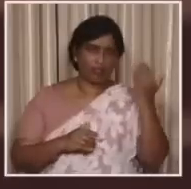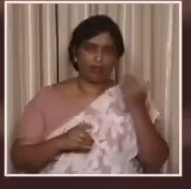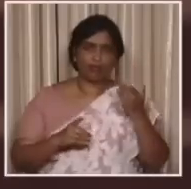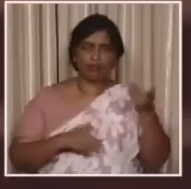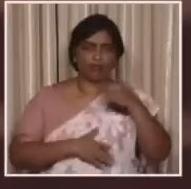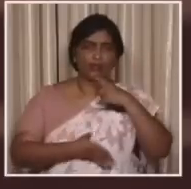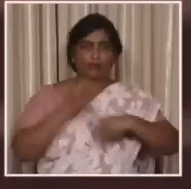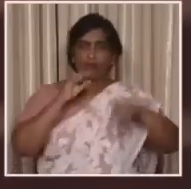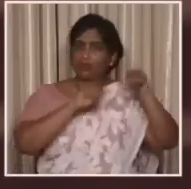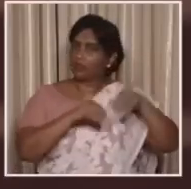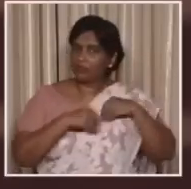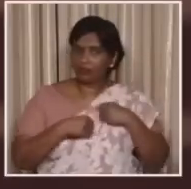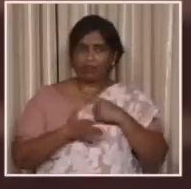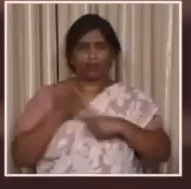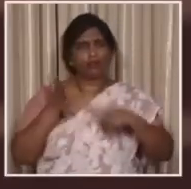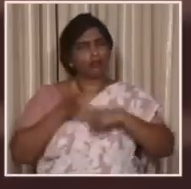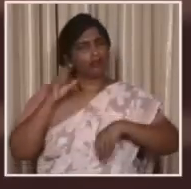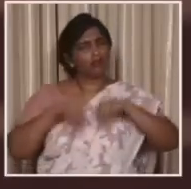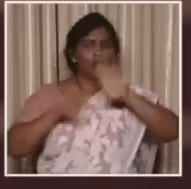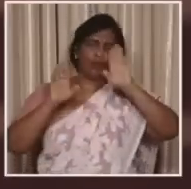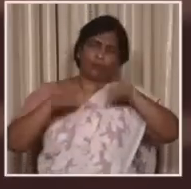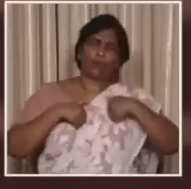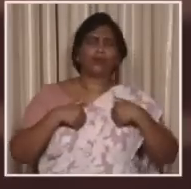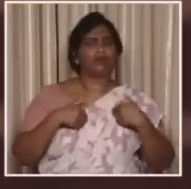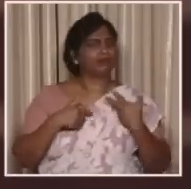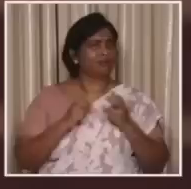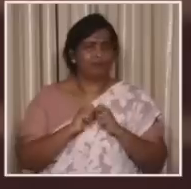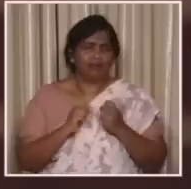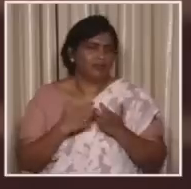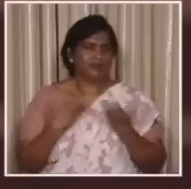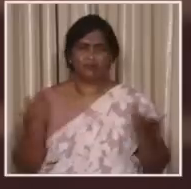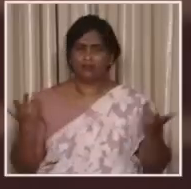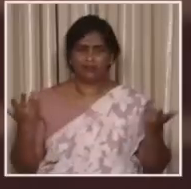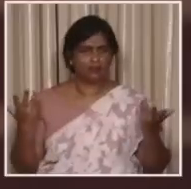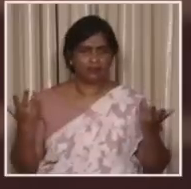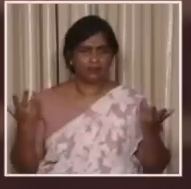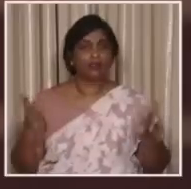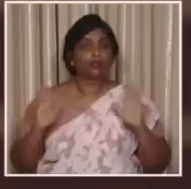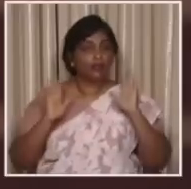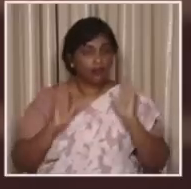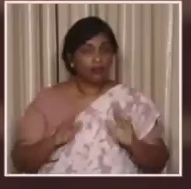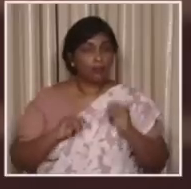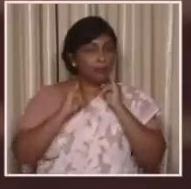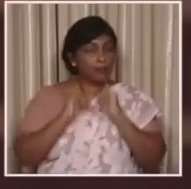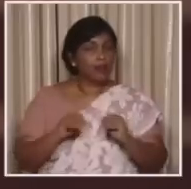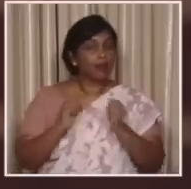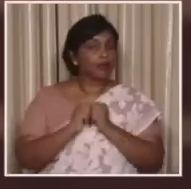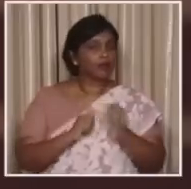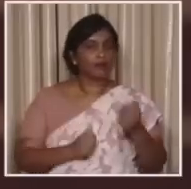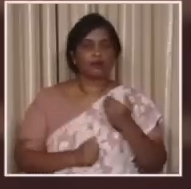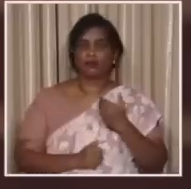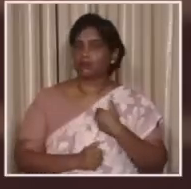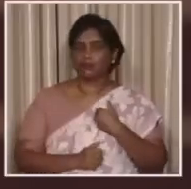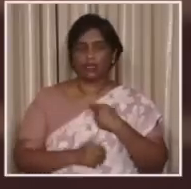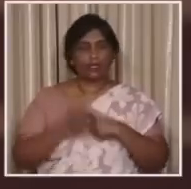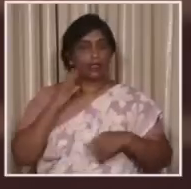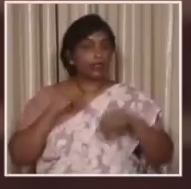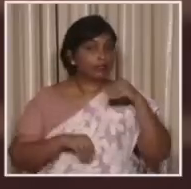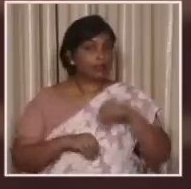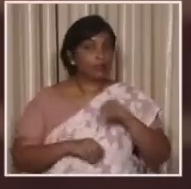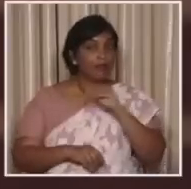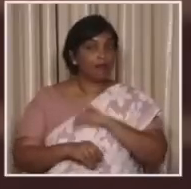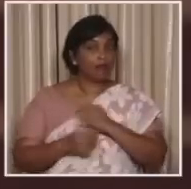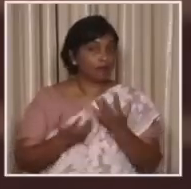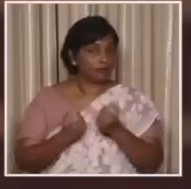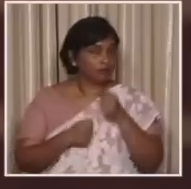මට ඡන්ද දෙන්නේ නැත්නම් මම දේශපාලනේ ගයි වෙන්නම්. ඒක වෙනම කාරණාවක්. හැබැයි මේ බලු වැඩ කරනවට මේ දේශපාලන වාසි